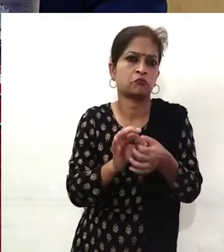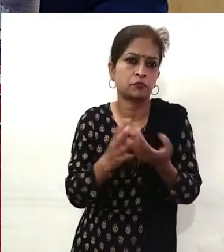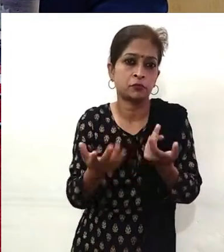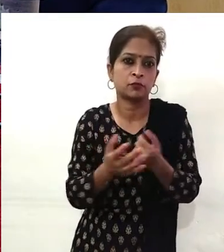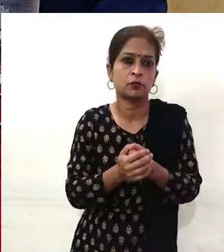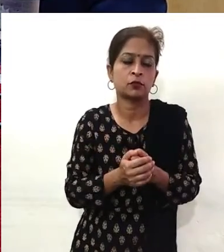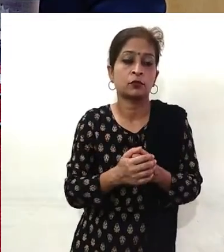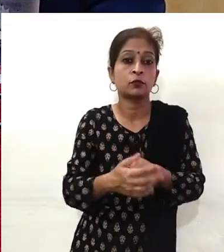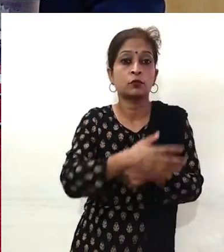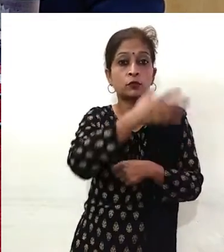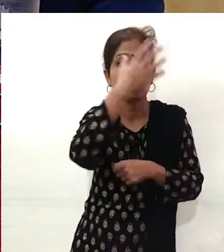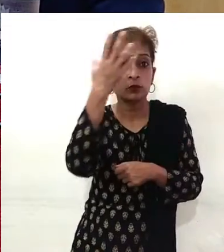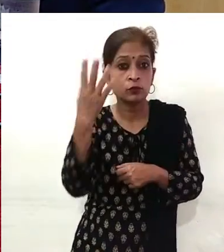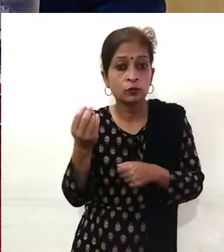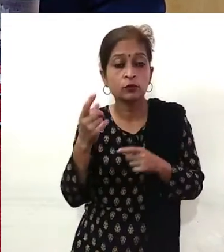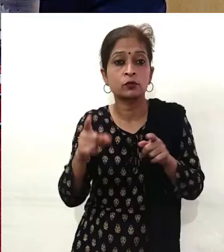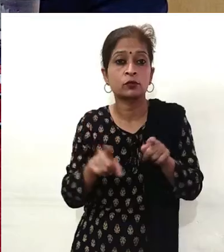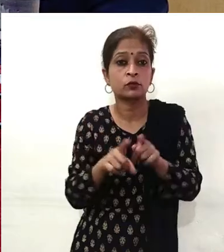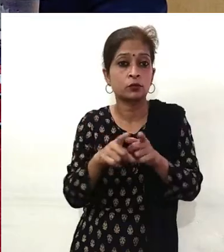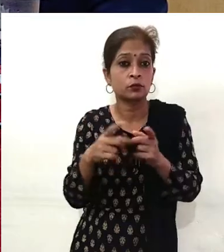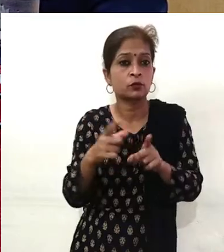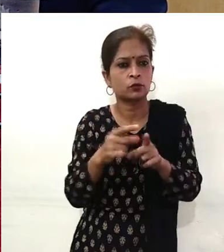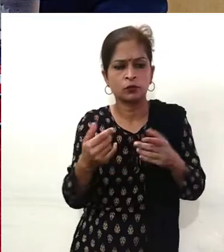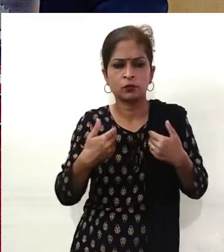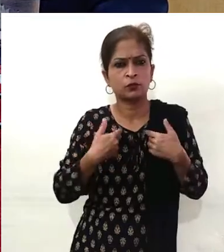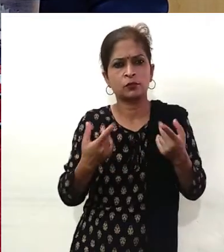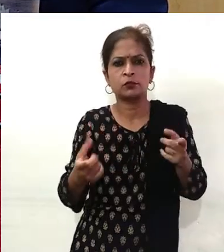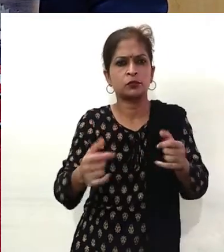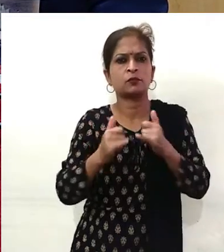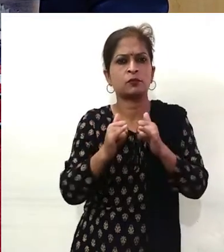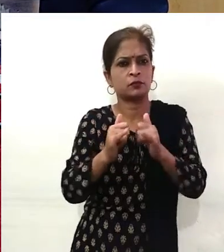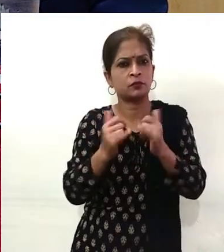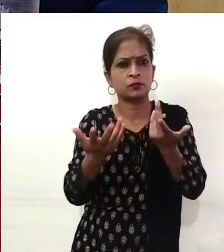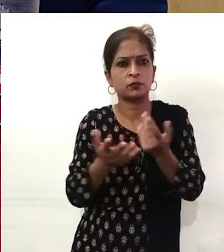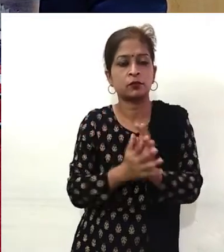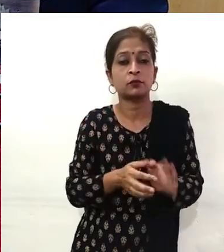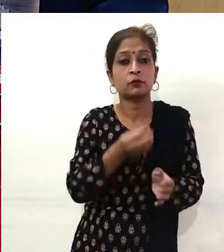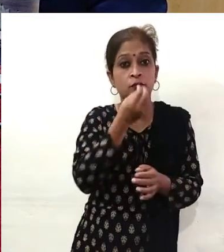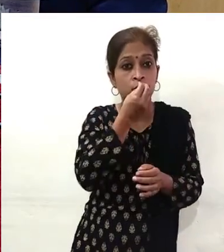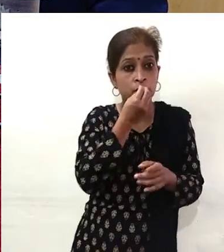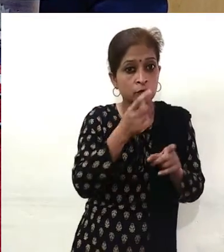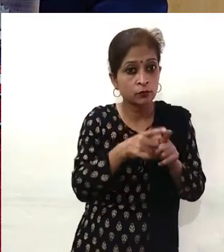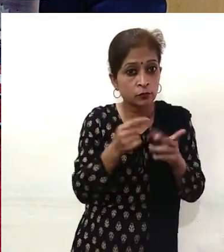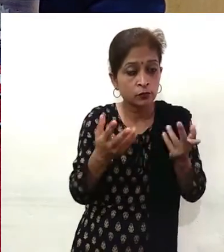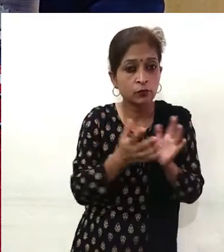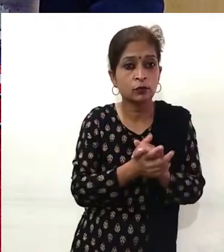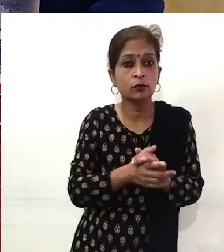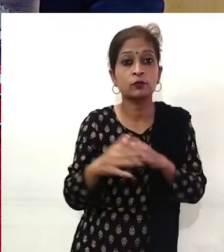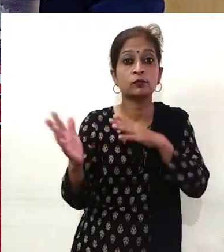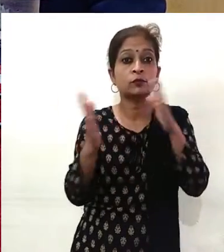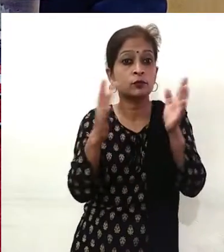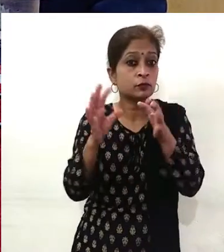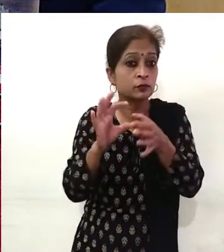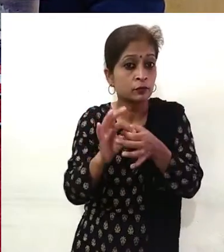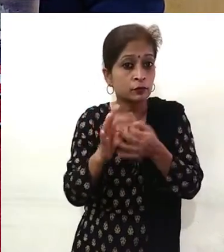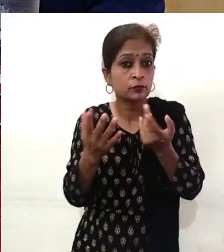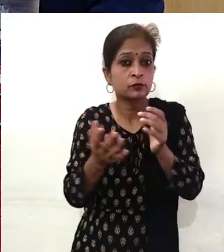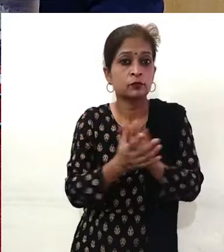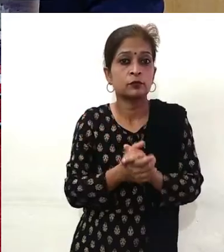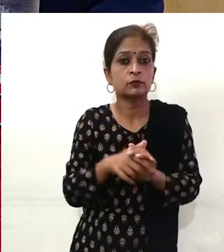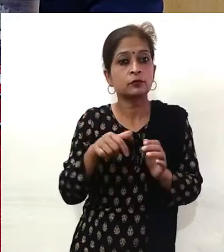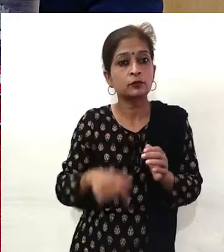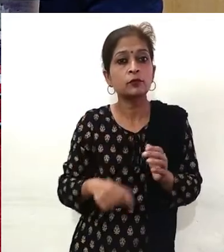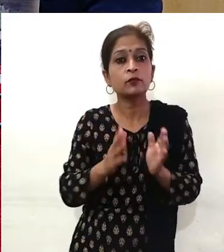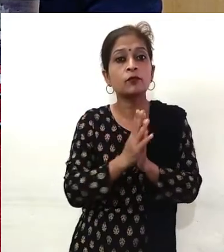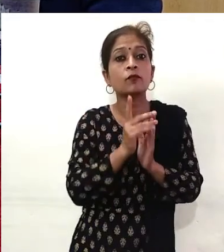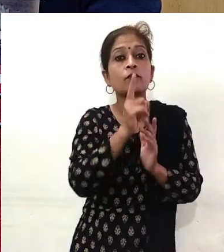जो है वो बिल्कुल भी चलती है बाकायदा, जैसे कि हम आपकी चलती है। तो भोजन में क्या करना चाहिए, किस मौसम में,